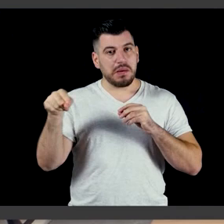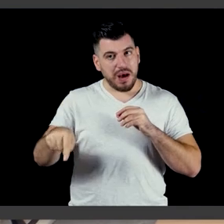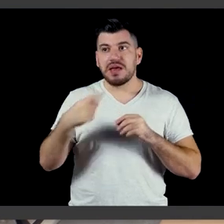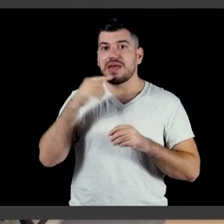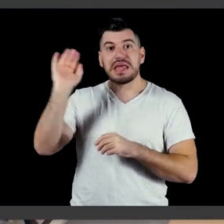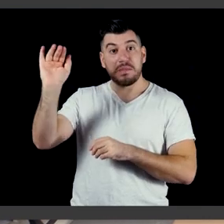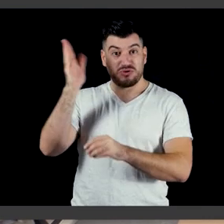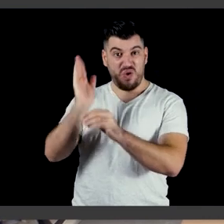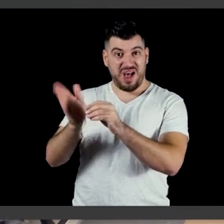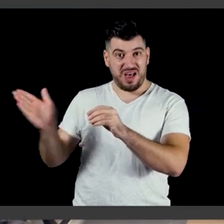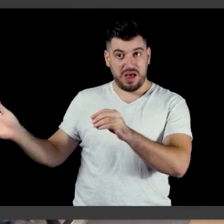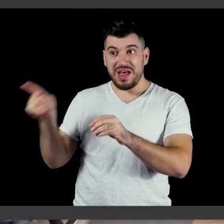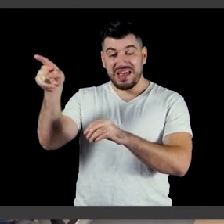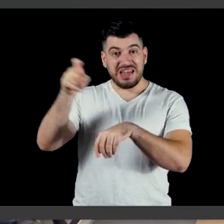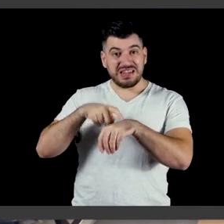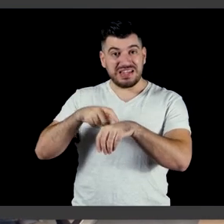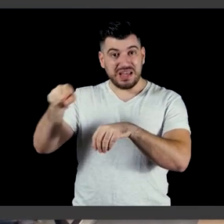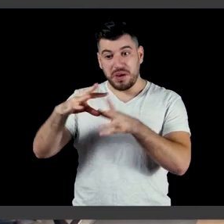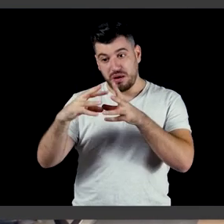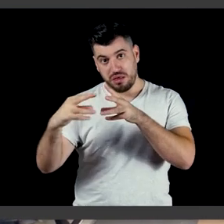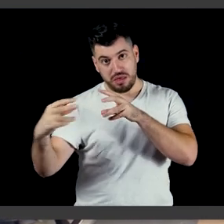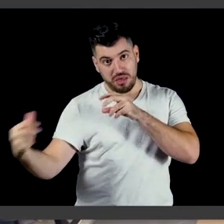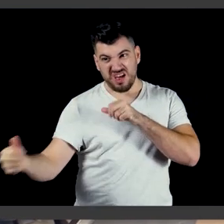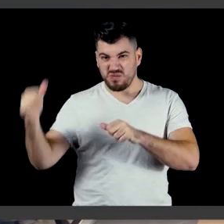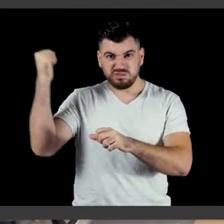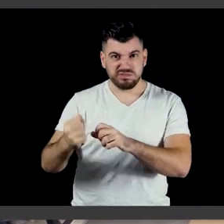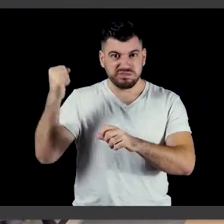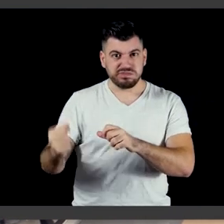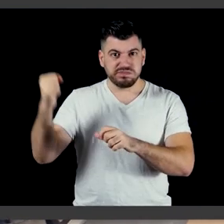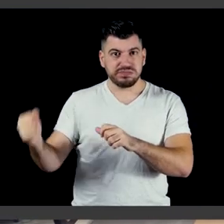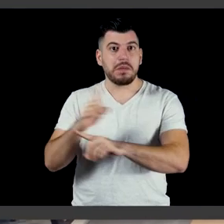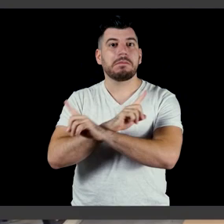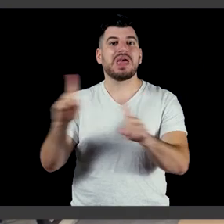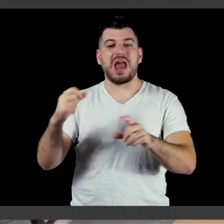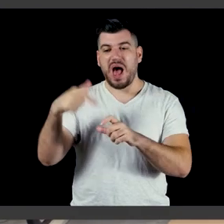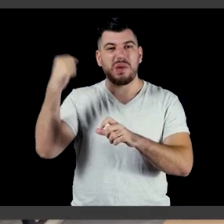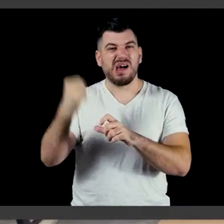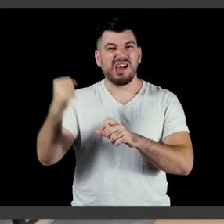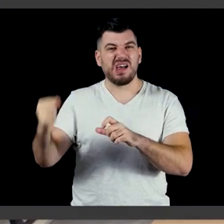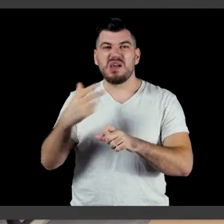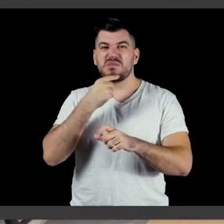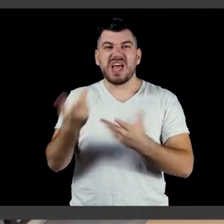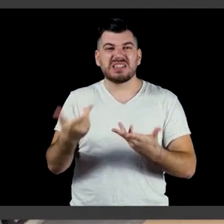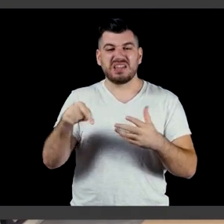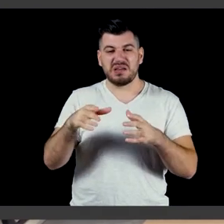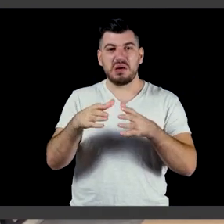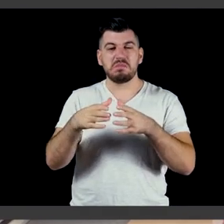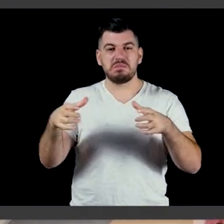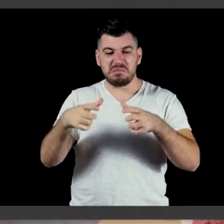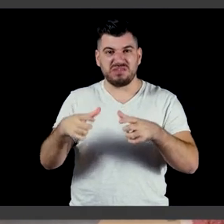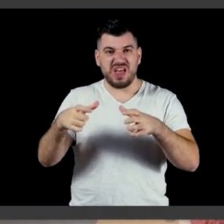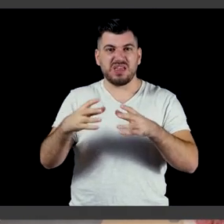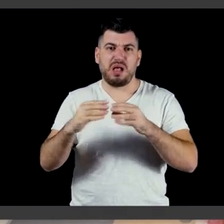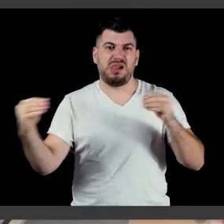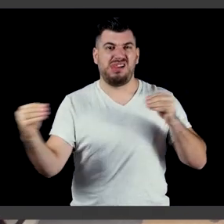είναι, είπα το χασάπι μου, καθώς θα το βγάζει η μηχανή του κιμά, να μην το πατήσει. Άμα το πατήσουμε, γίνεται μετά λάστιχο το μπιφτέκι μας και είναι κάτι που δεν